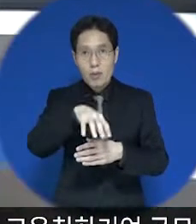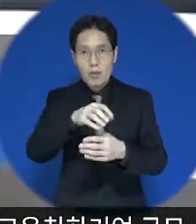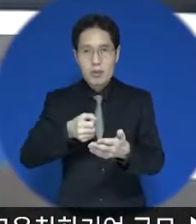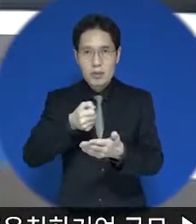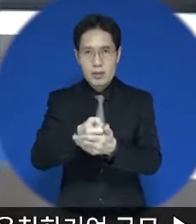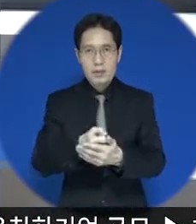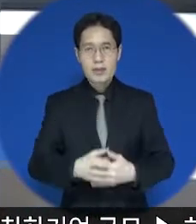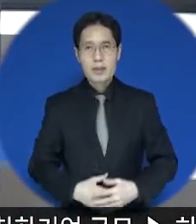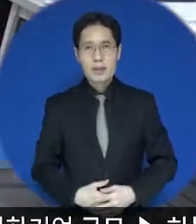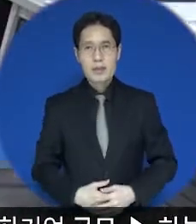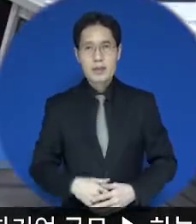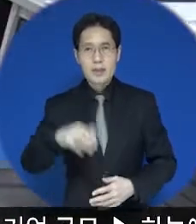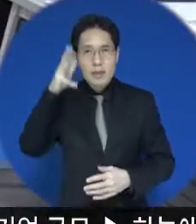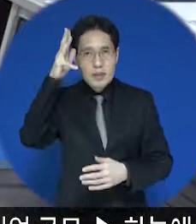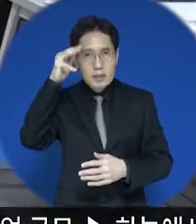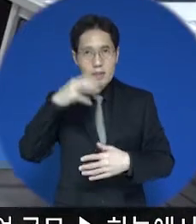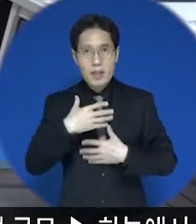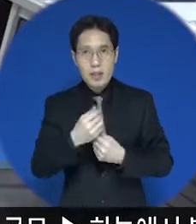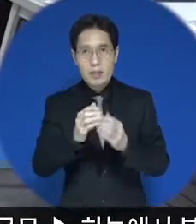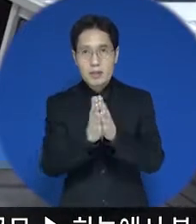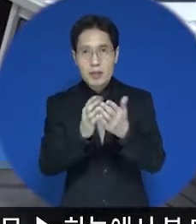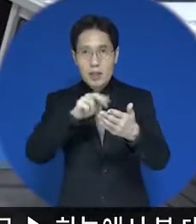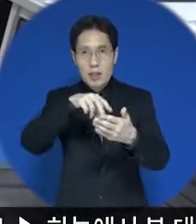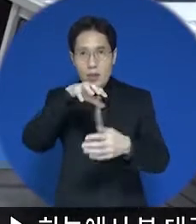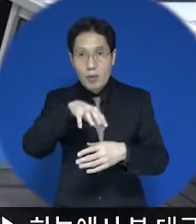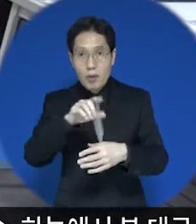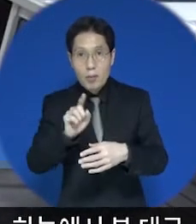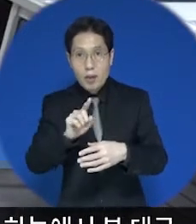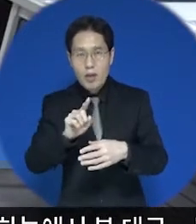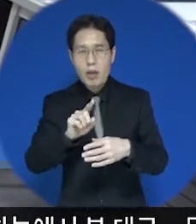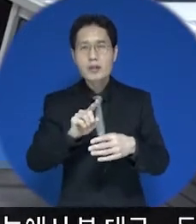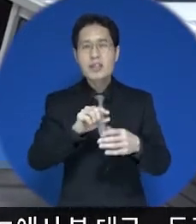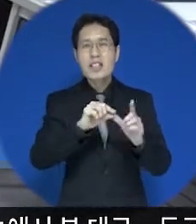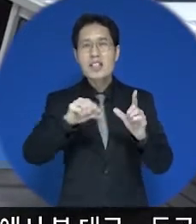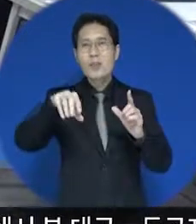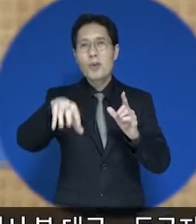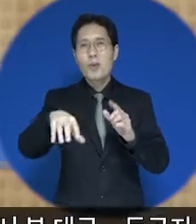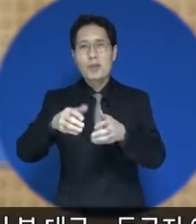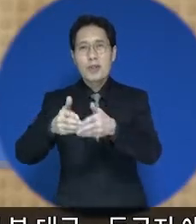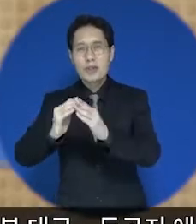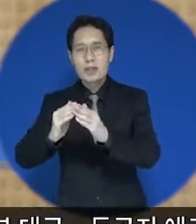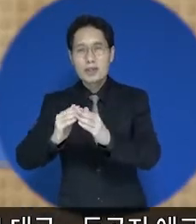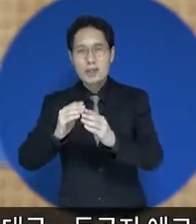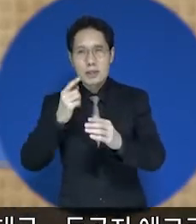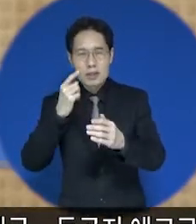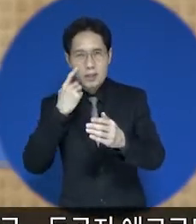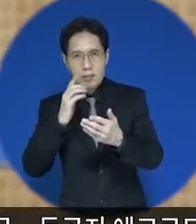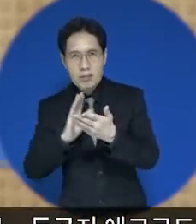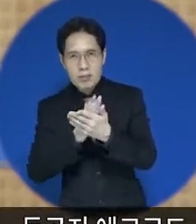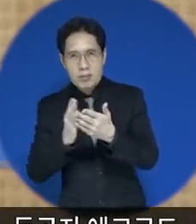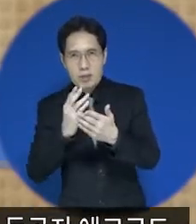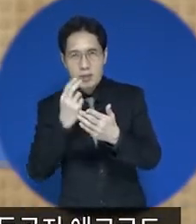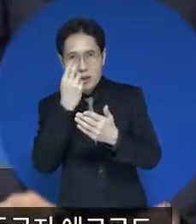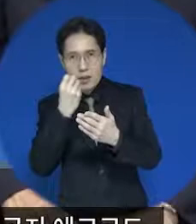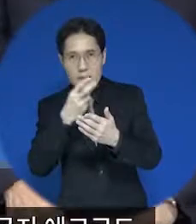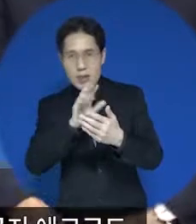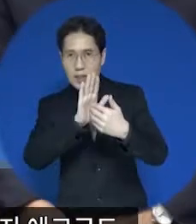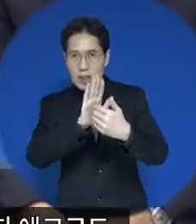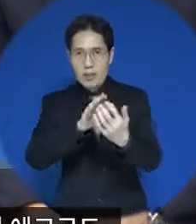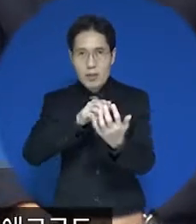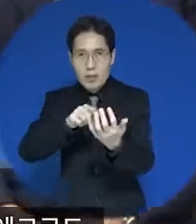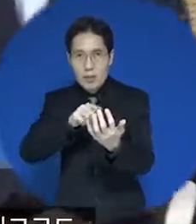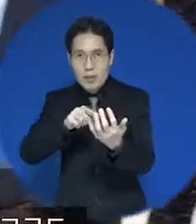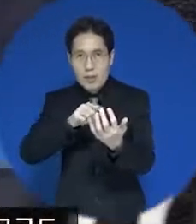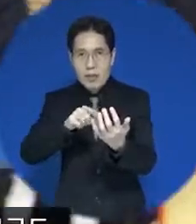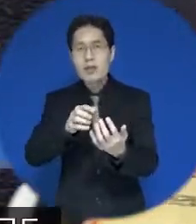으로 지정했습니다 치매 안심 도서관은 치매도 석 코너 를 설치하고 치매 선별 검사와 예방교육 인재